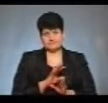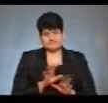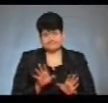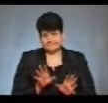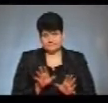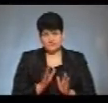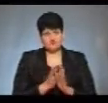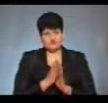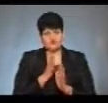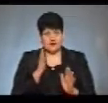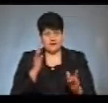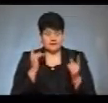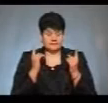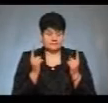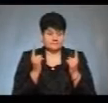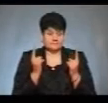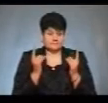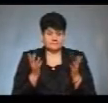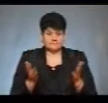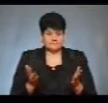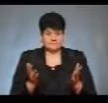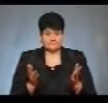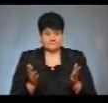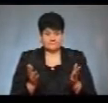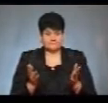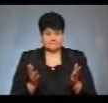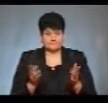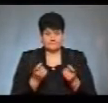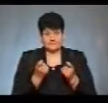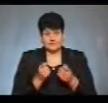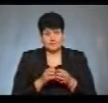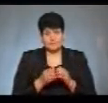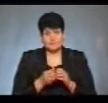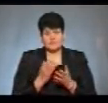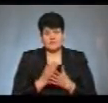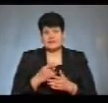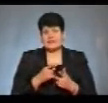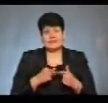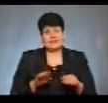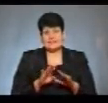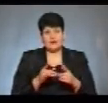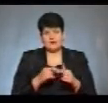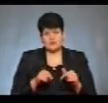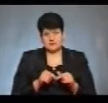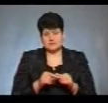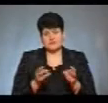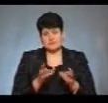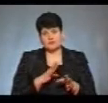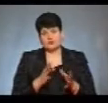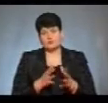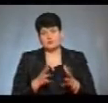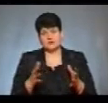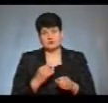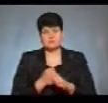от черга дійсно надзвичайно велика і такі трохи проблеми єдине, що не організовано. Варто би було зробити більше місць